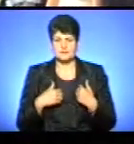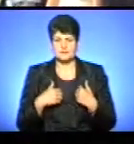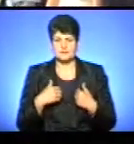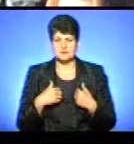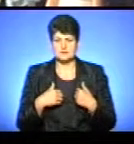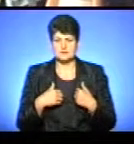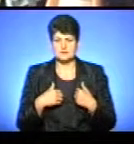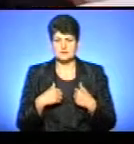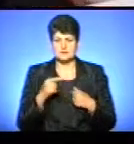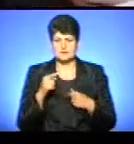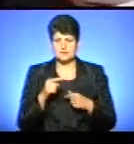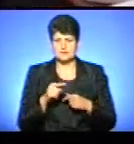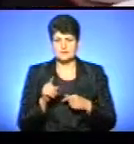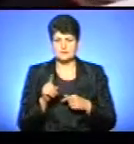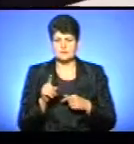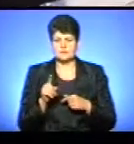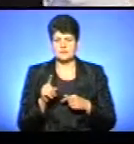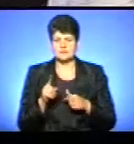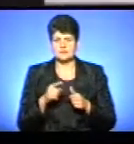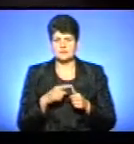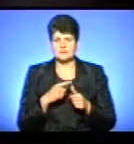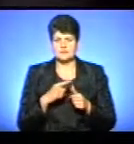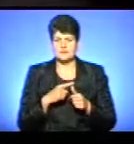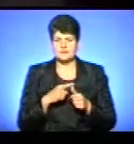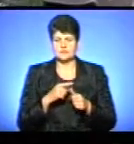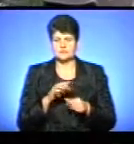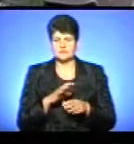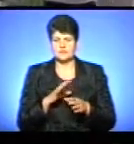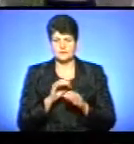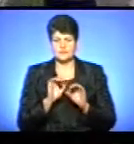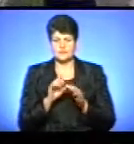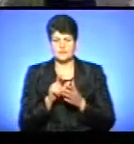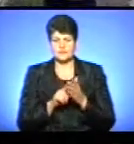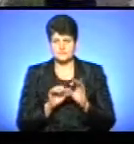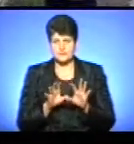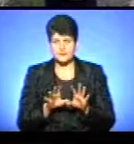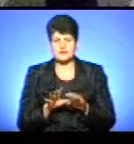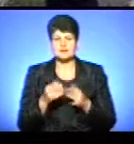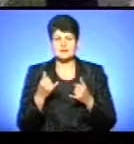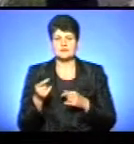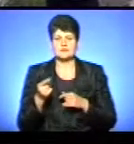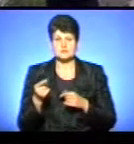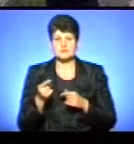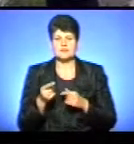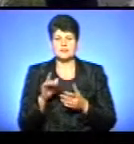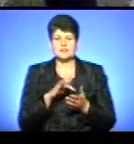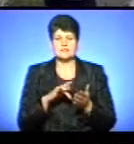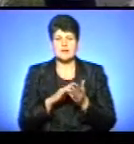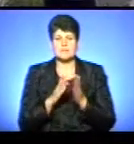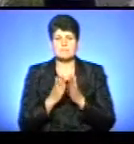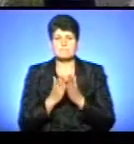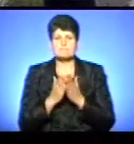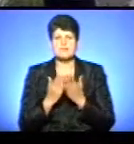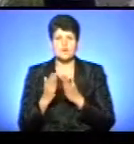воно. Добросійком ти назвався, добрим будь не зазнавайся. Ми зараз у Тернопільській центральній бібліотеці. Тут, у читальному